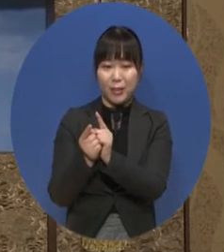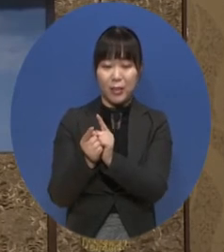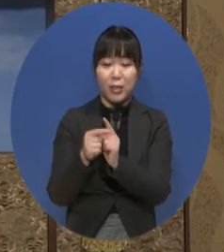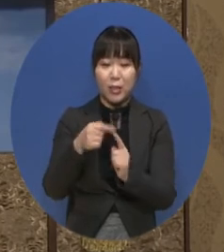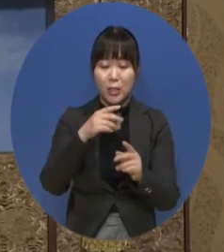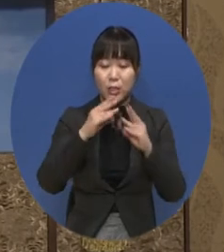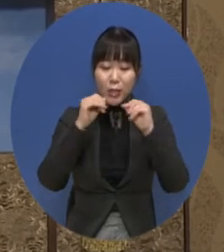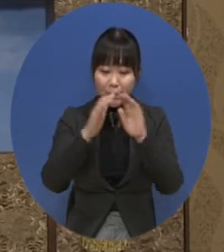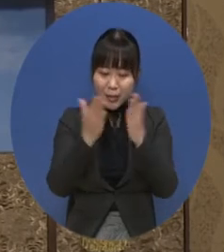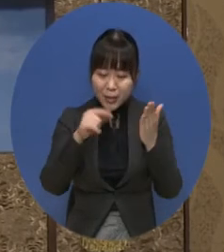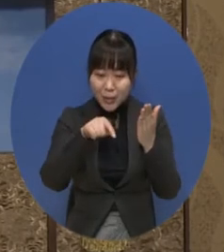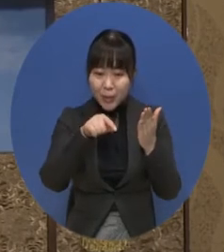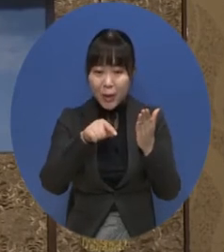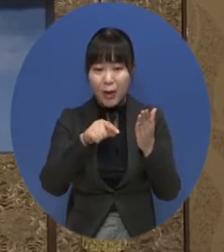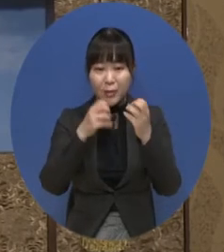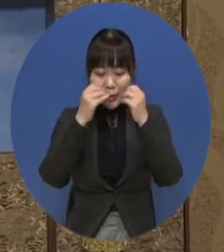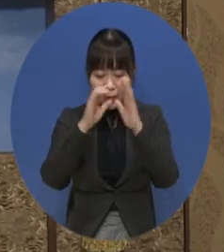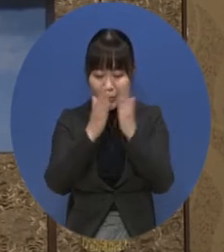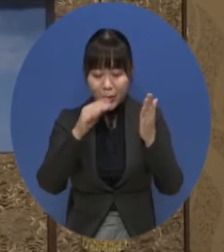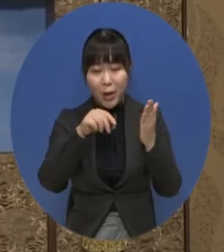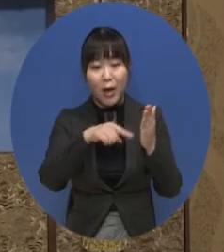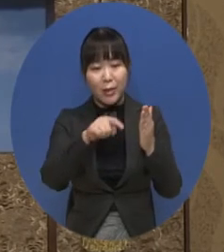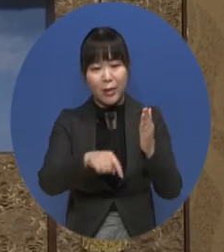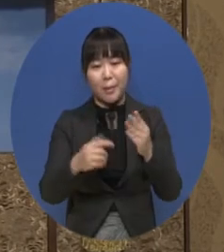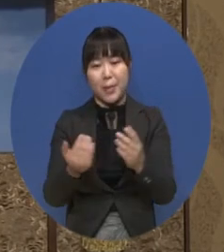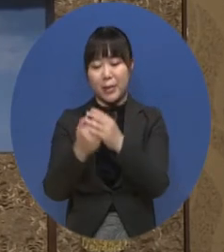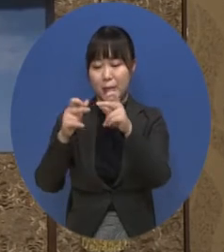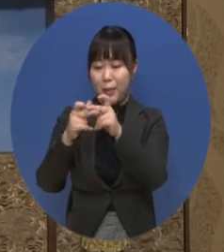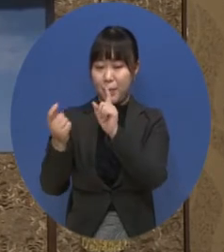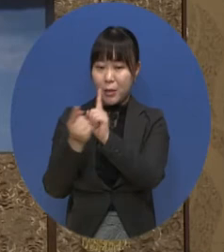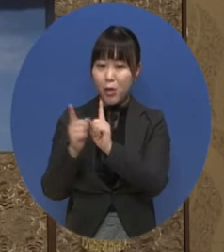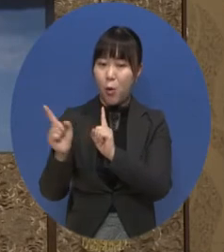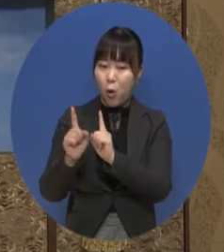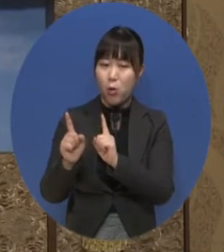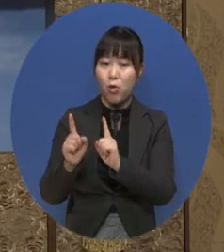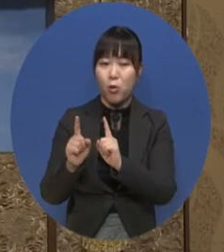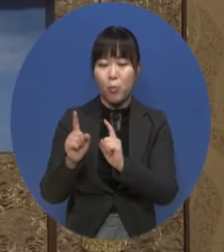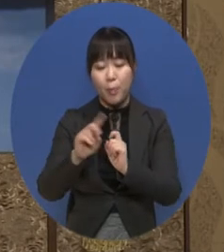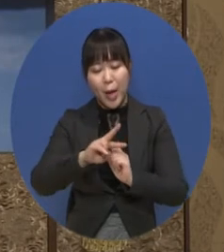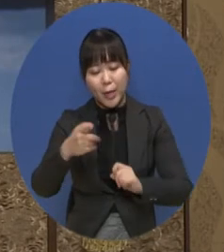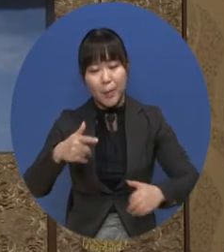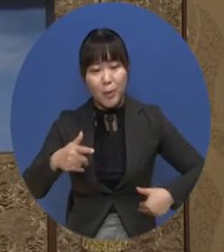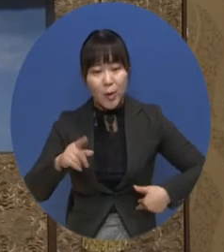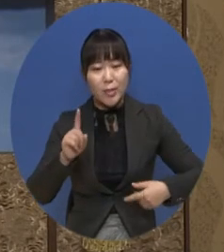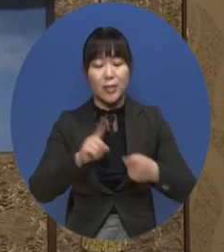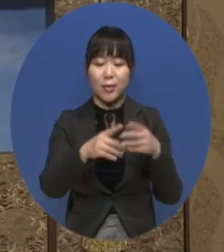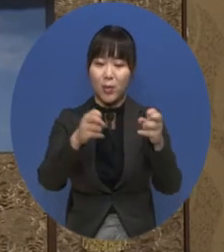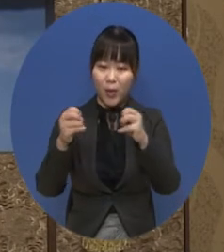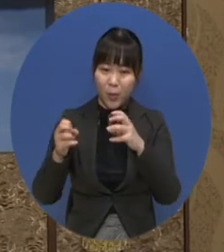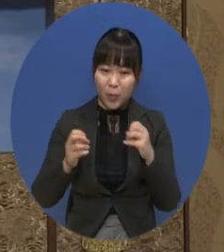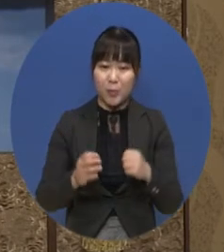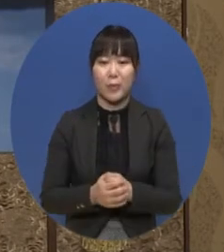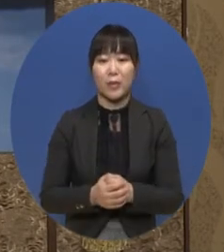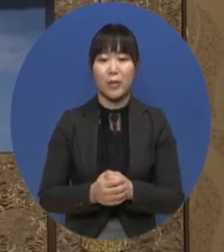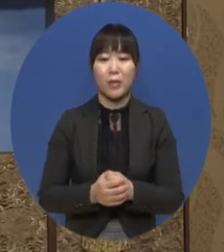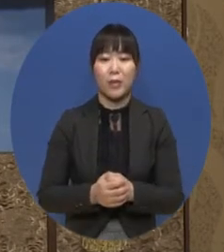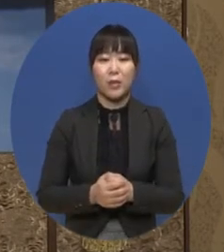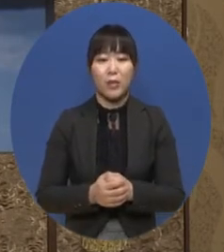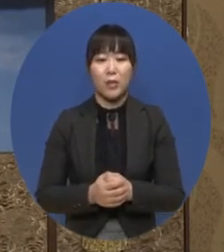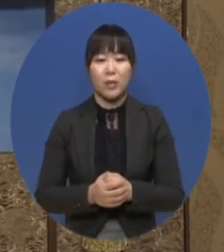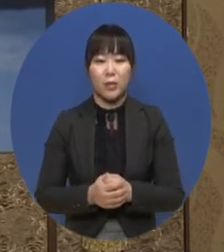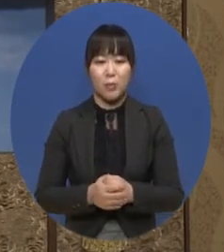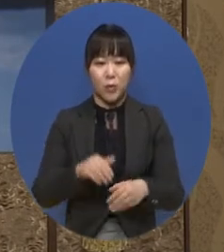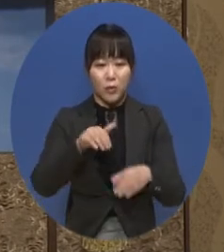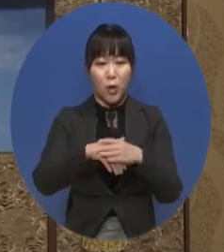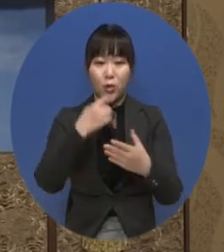쉽지를 만들 때도 이렇게 발달장애인을 만나서 어떤 부분이 바뀌어야 될지 얘기를 했고 이제 쉬운 선거 사전이라고